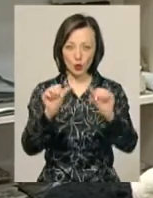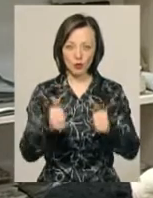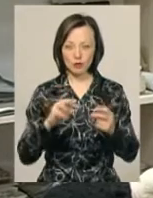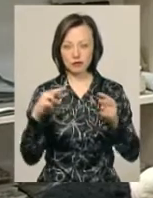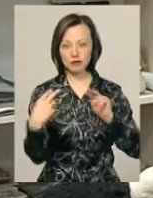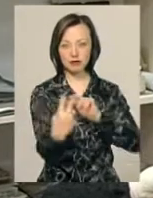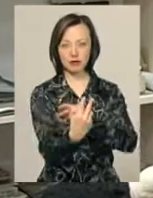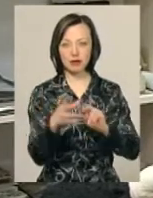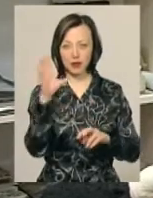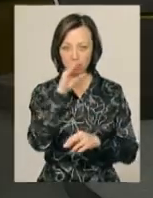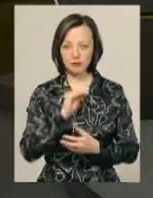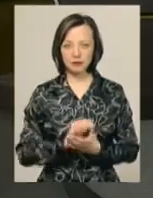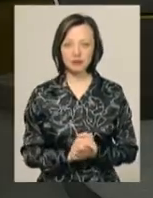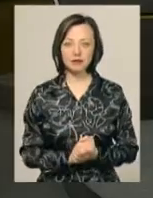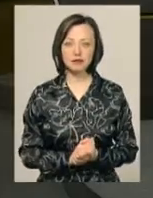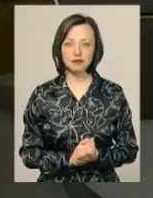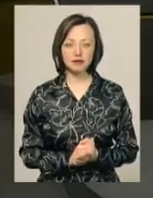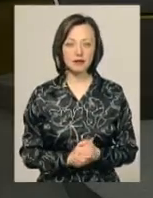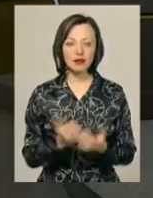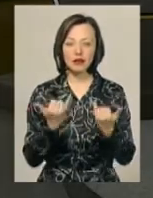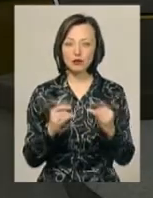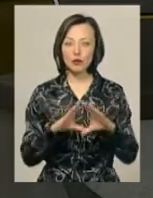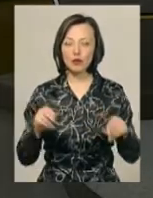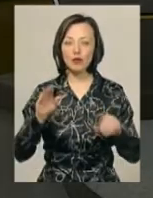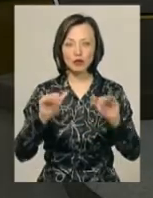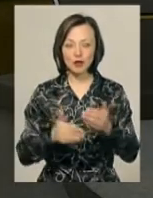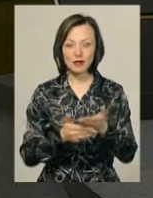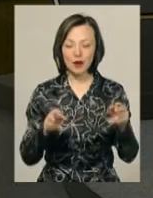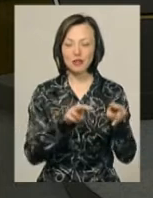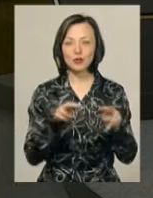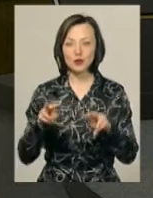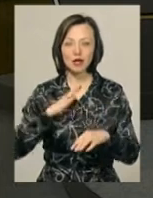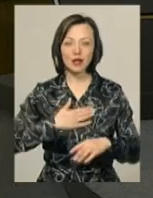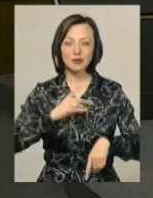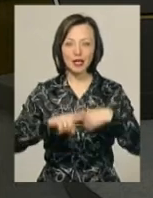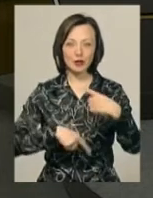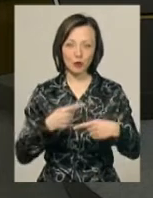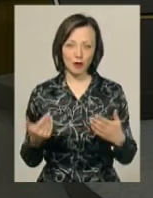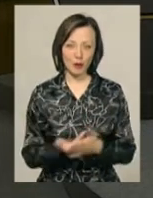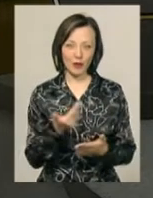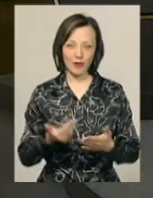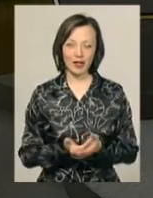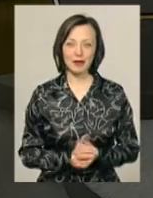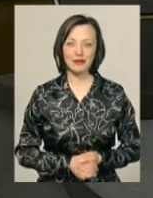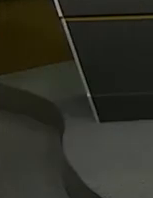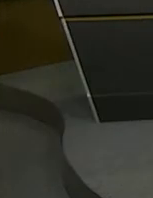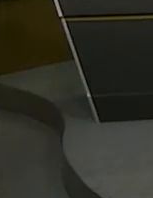зі всіх сторін. На цьому ми прощаємось з вами. Слідкуйте за нашими наступними ефірами.